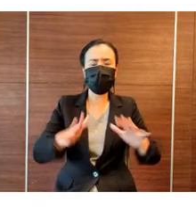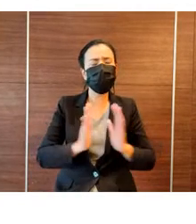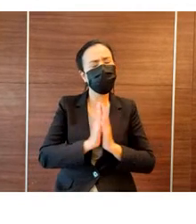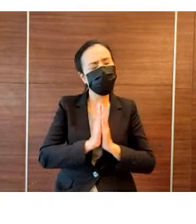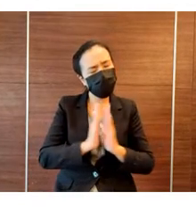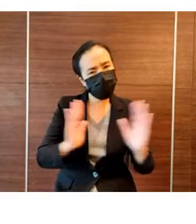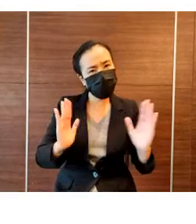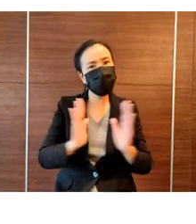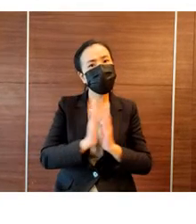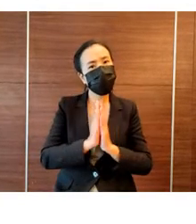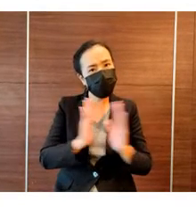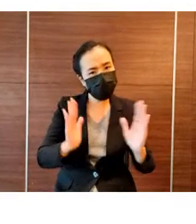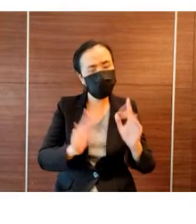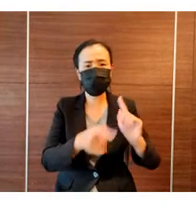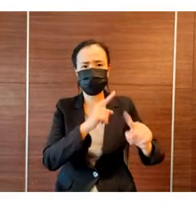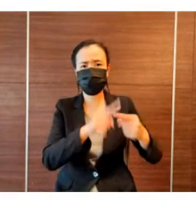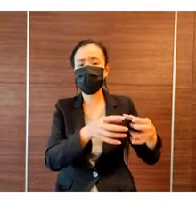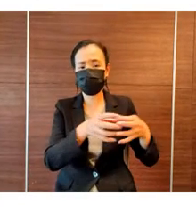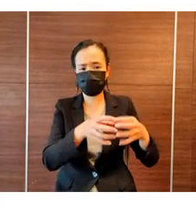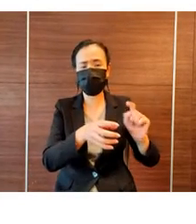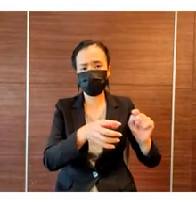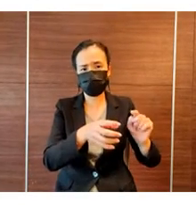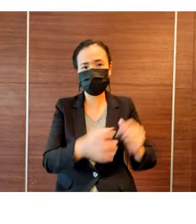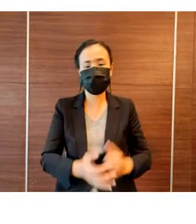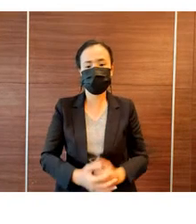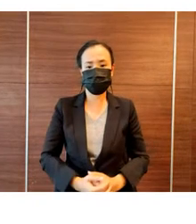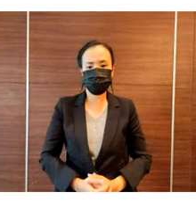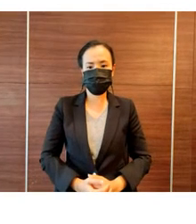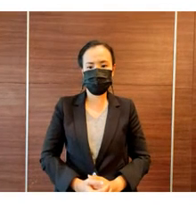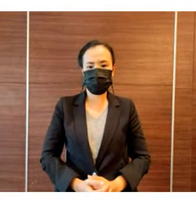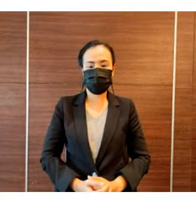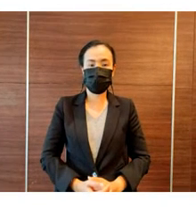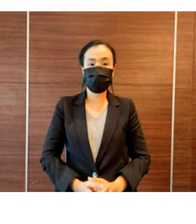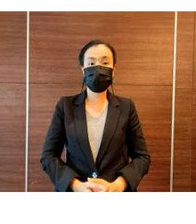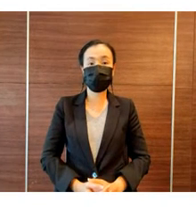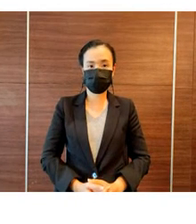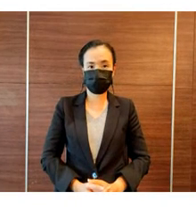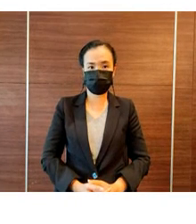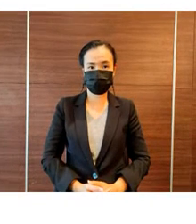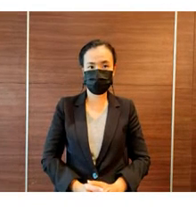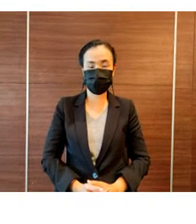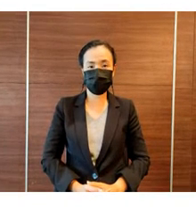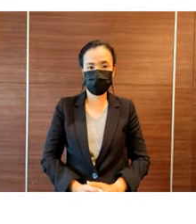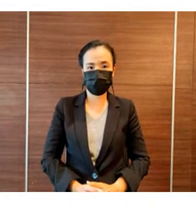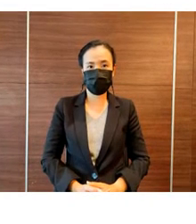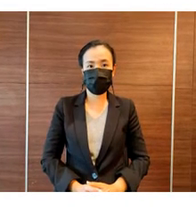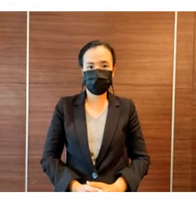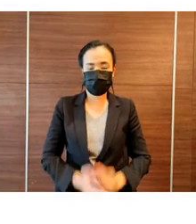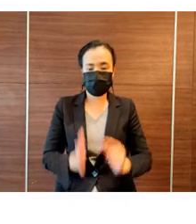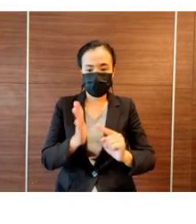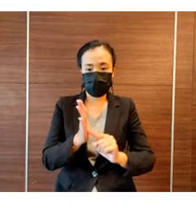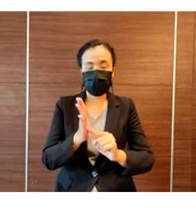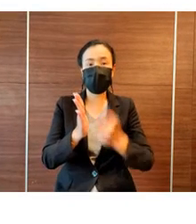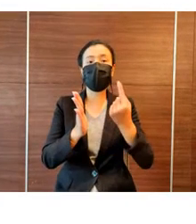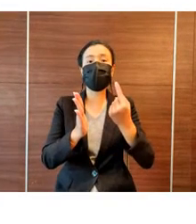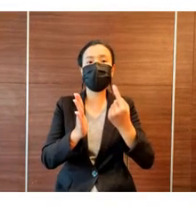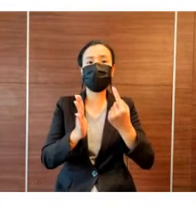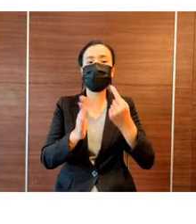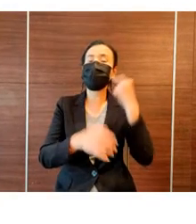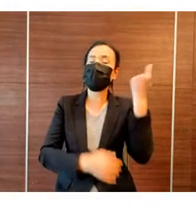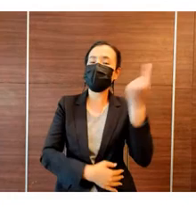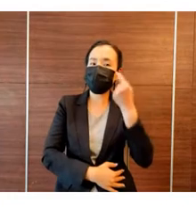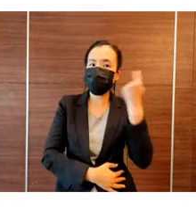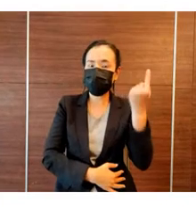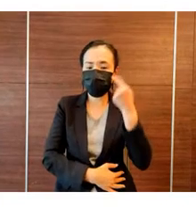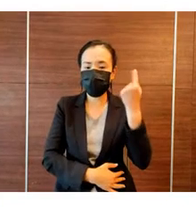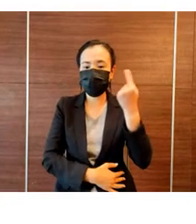ๆแทนเพื่อนๆทุกคนนะครับนั่นแหละคือจุดเริ่มต้นคือการไปเที่ยวไป